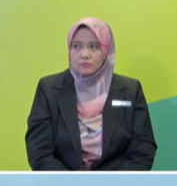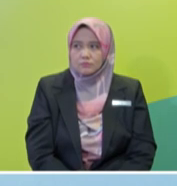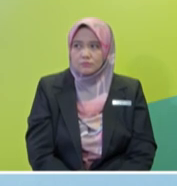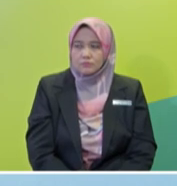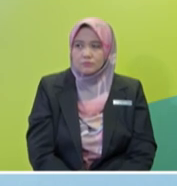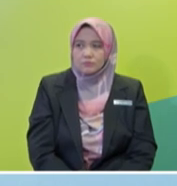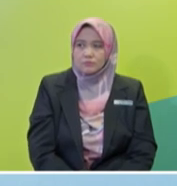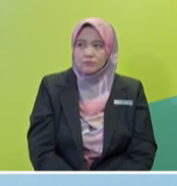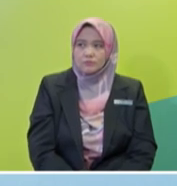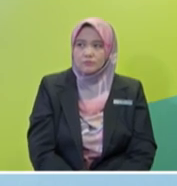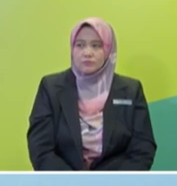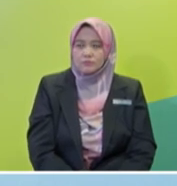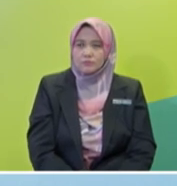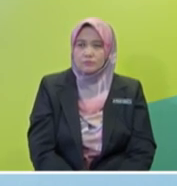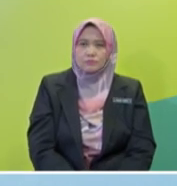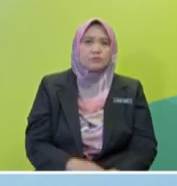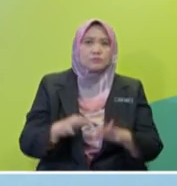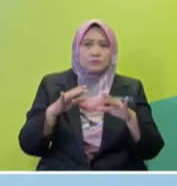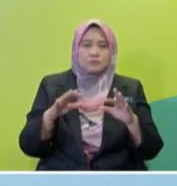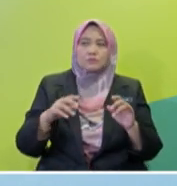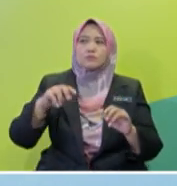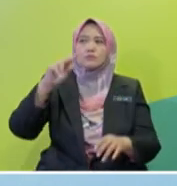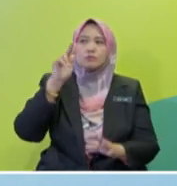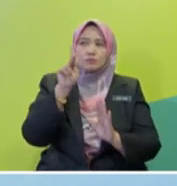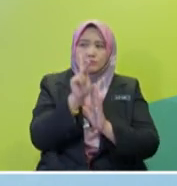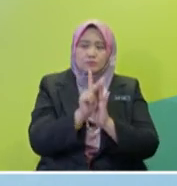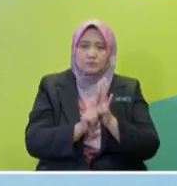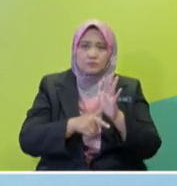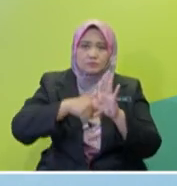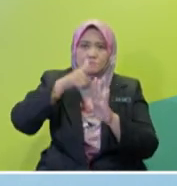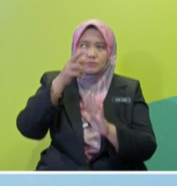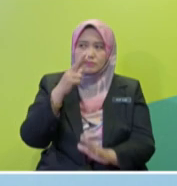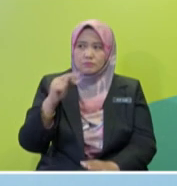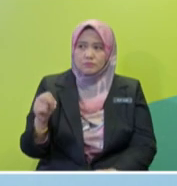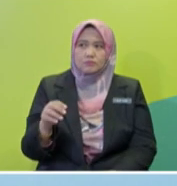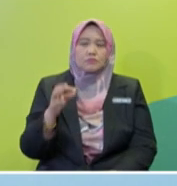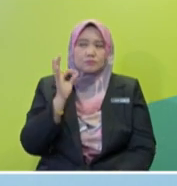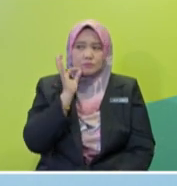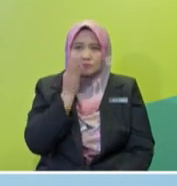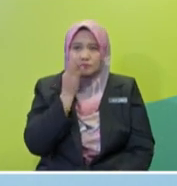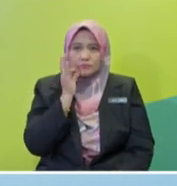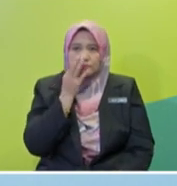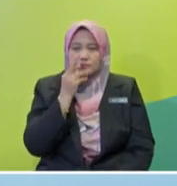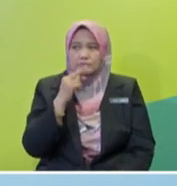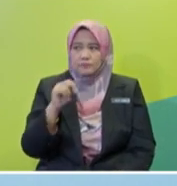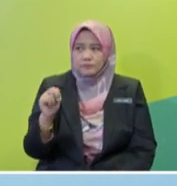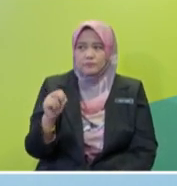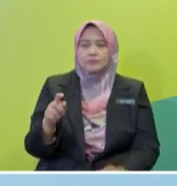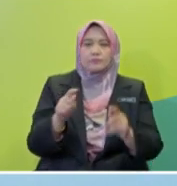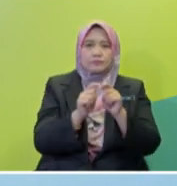kelebihan buah-buahan tempatan jadi apa kegunaan title nih title nih